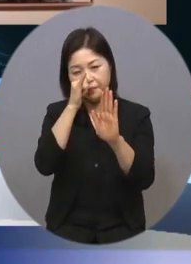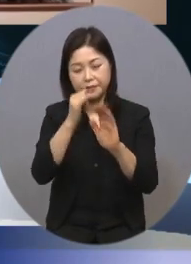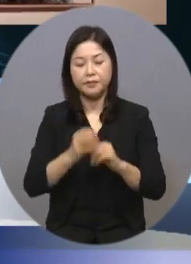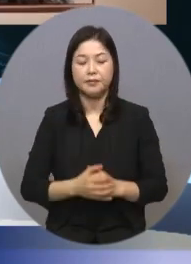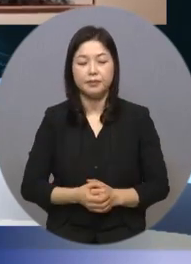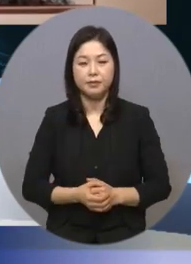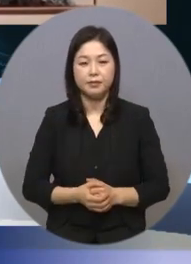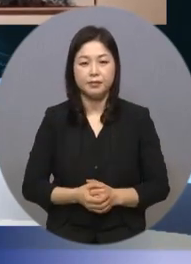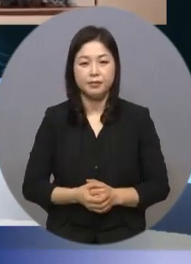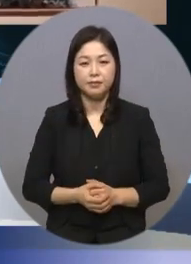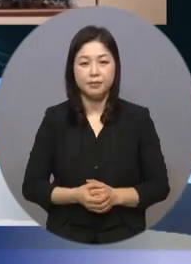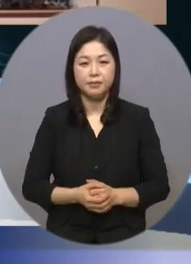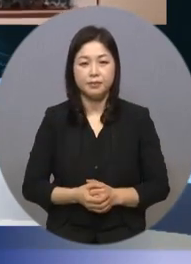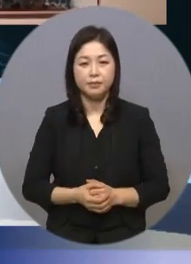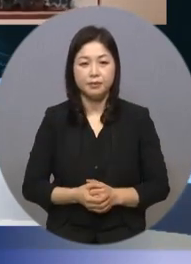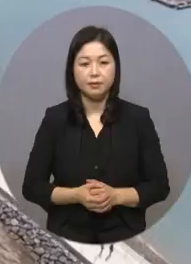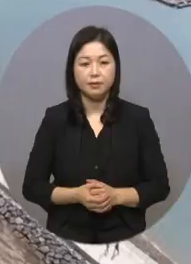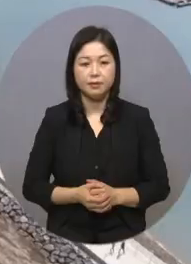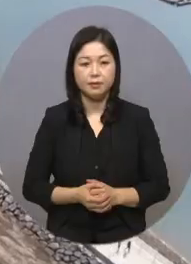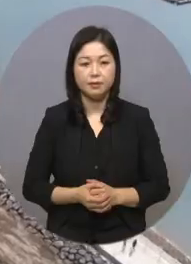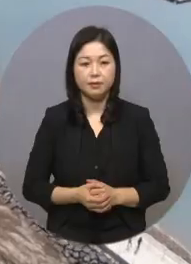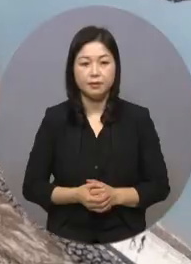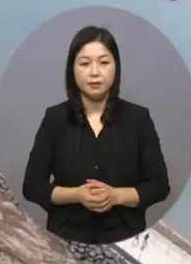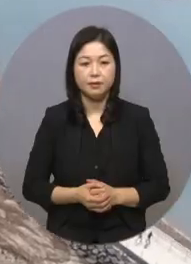기자가 만나봤습니다.